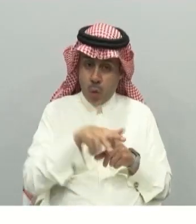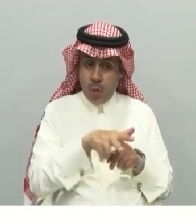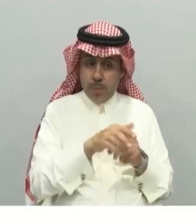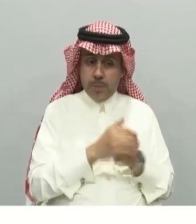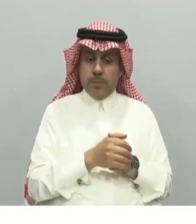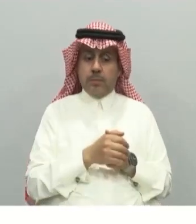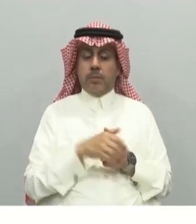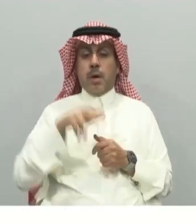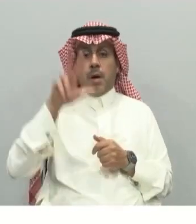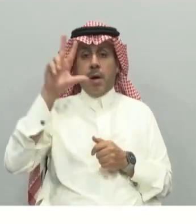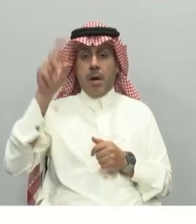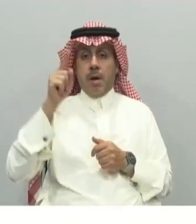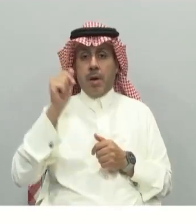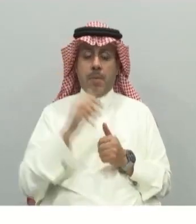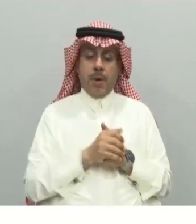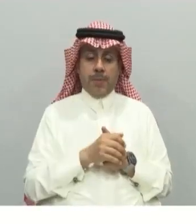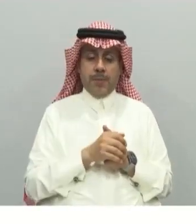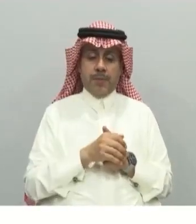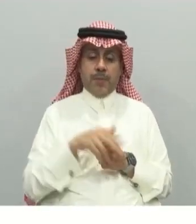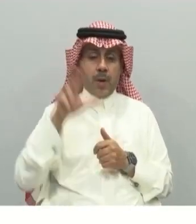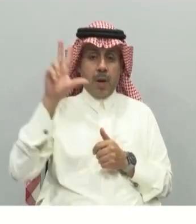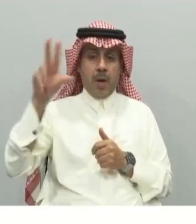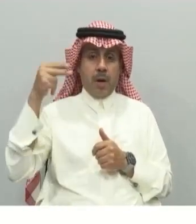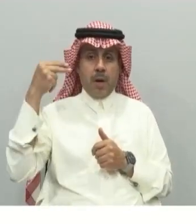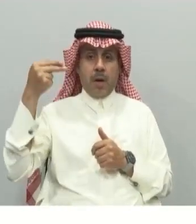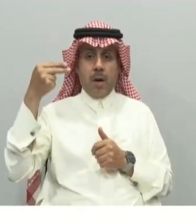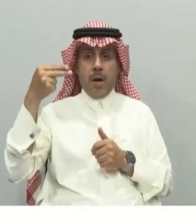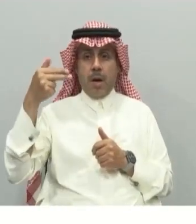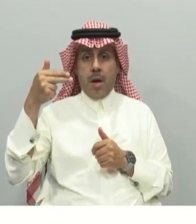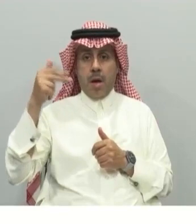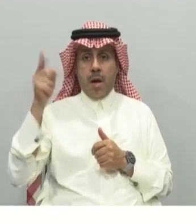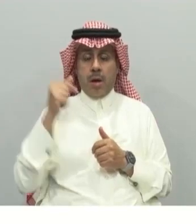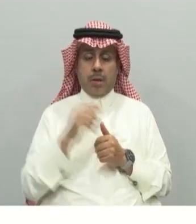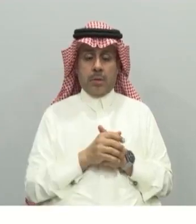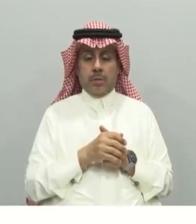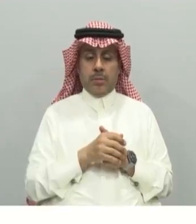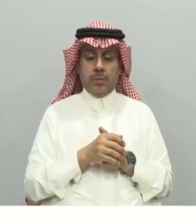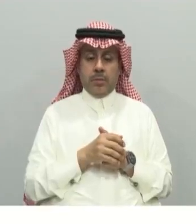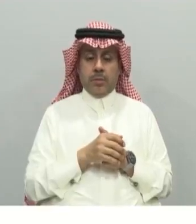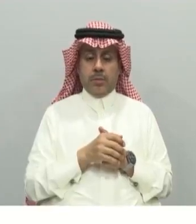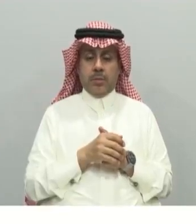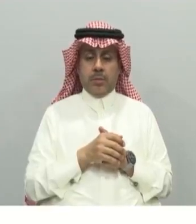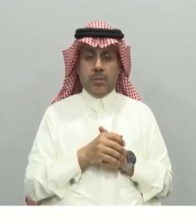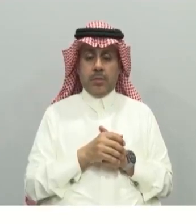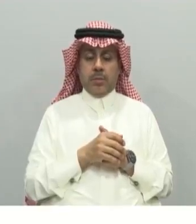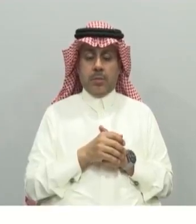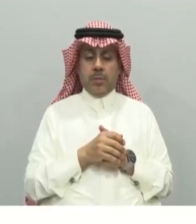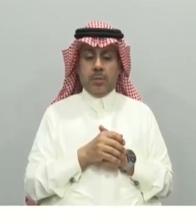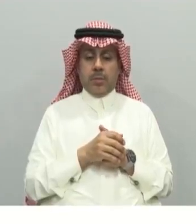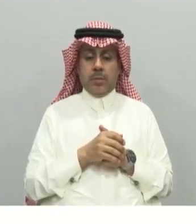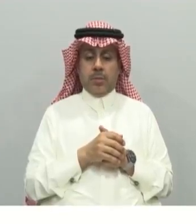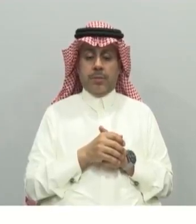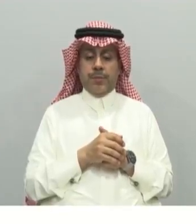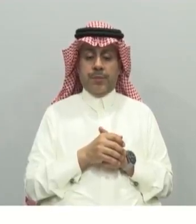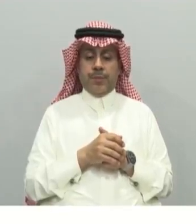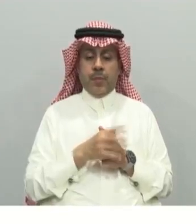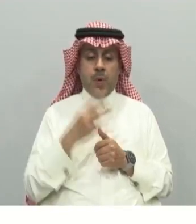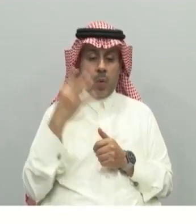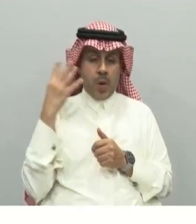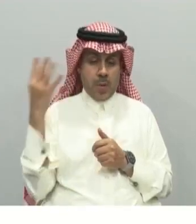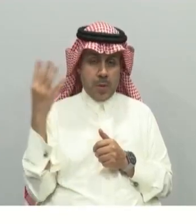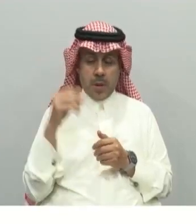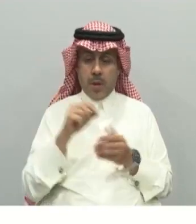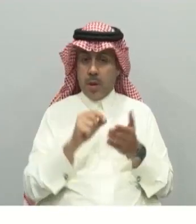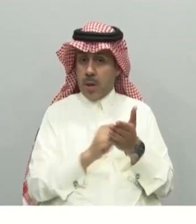وكذلك الثاني وهو الربا وناتي باذن الله تعالى مستقبلا الى دراسه السبب الثالث وهو الغرر ثم